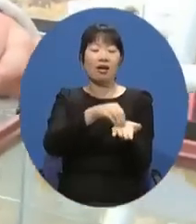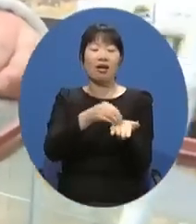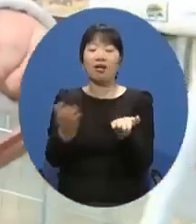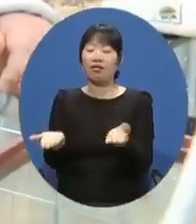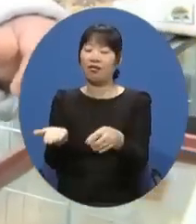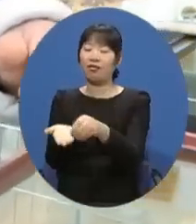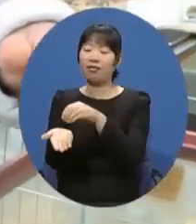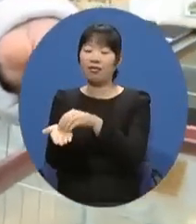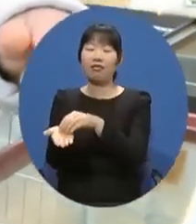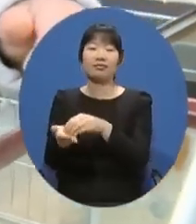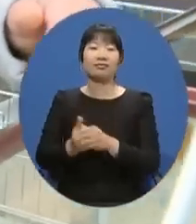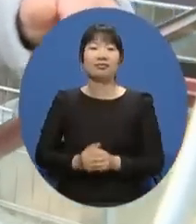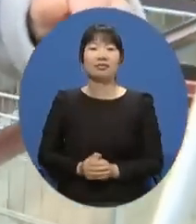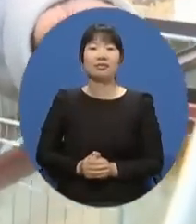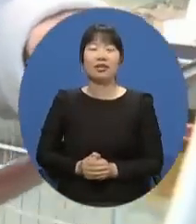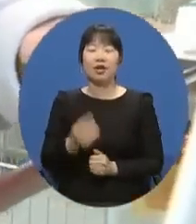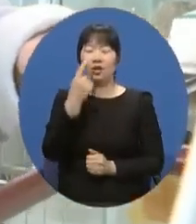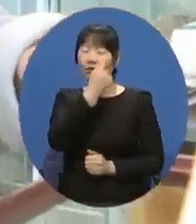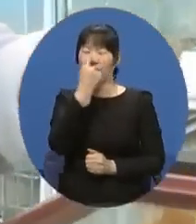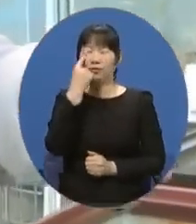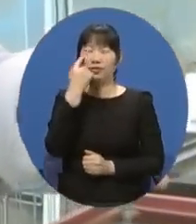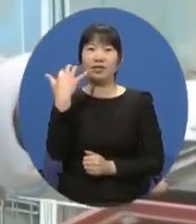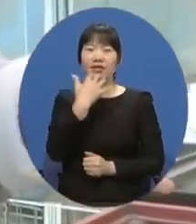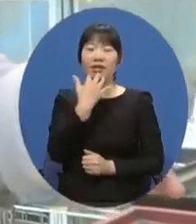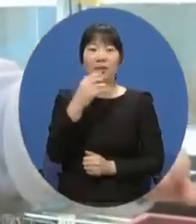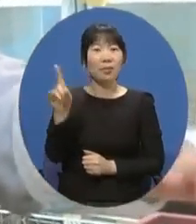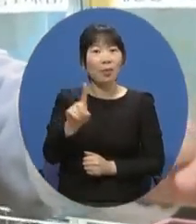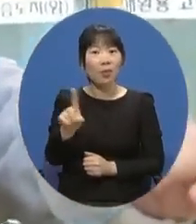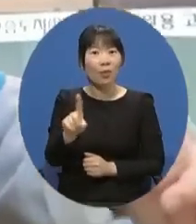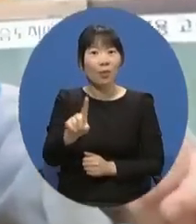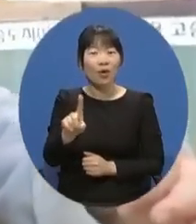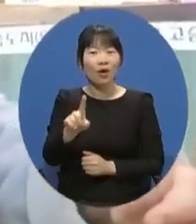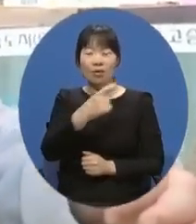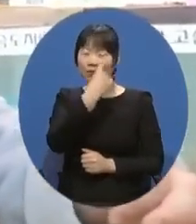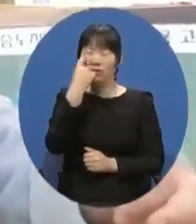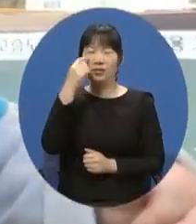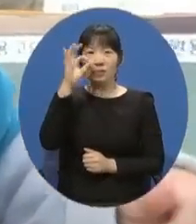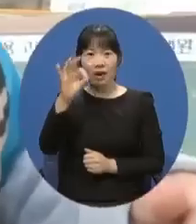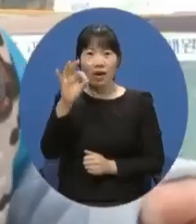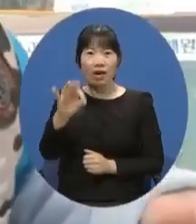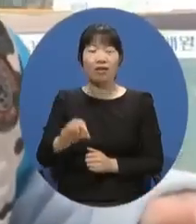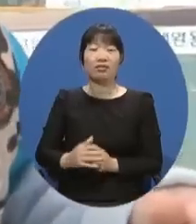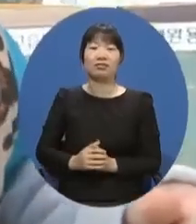엄마! 눈이 무슨 색이야? 그 눈 봐봐.